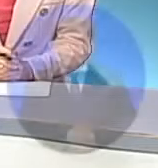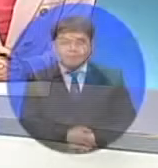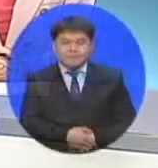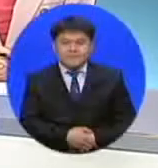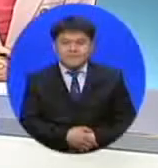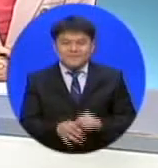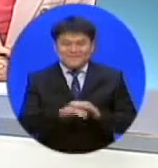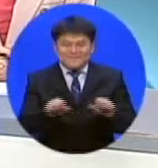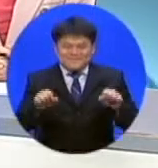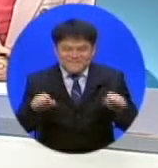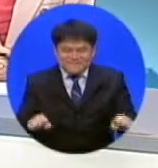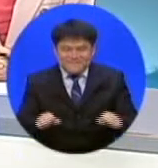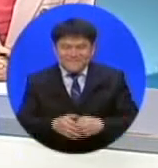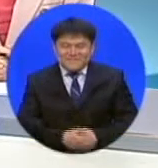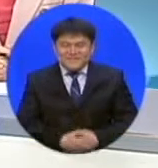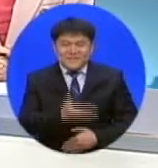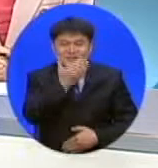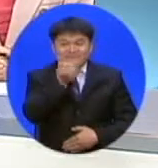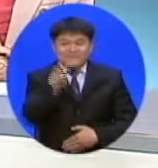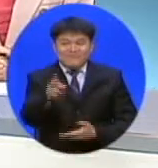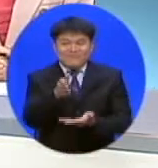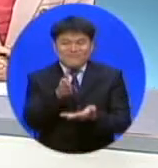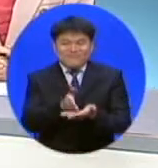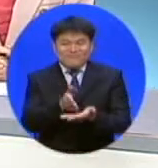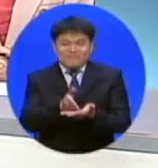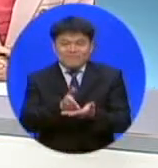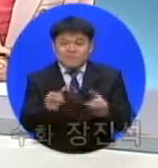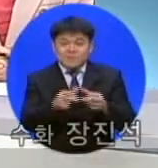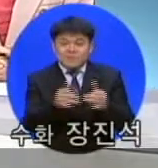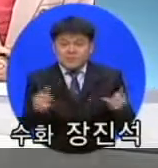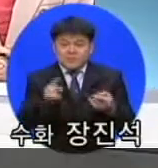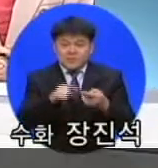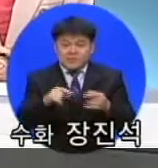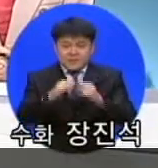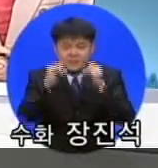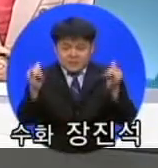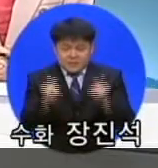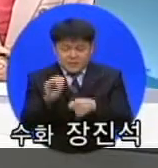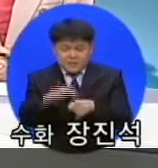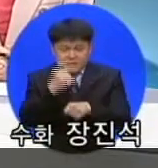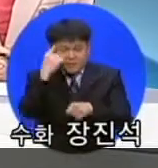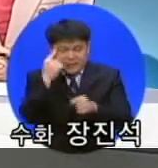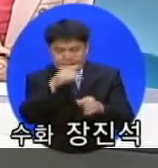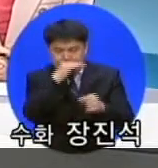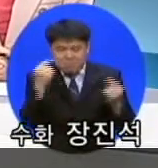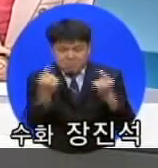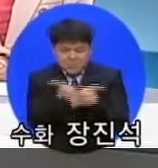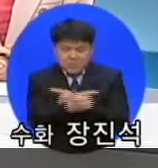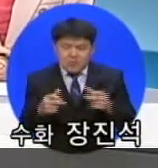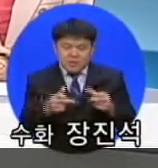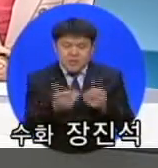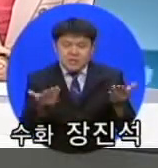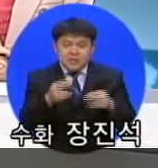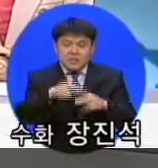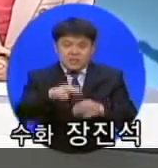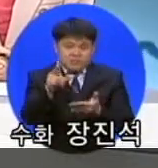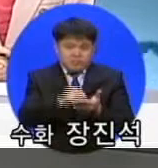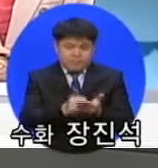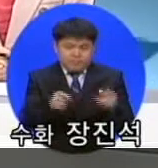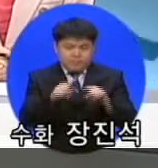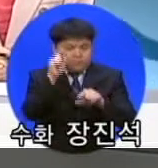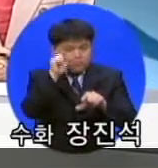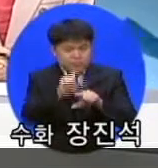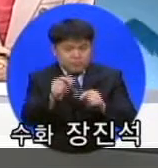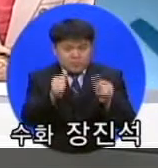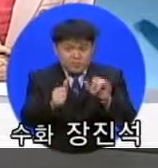시청자 여러분 안녕하십니까? 복지TV 뉴스입니다. 장애인에 대한 사회적 인식을 바꾸고 장애인 일자리 부족 문제를 함께 고민해보는